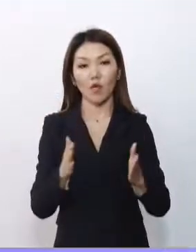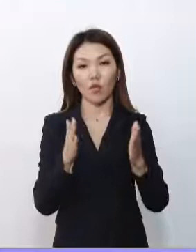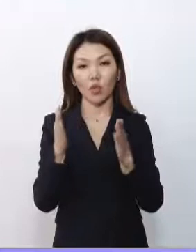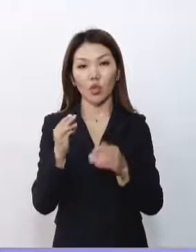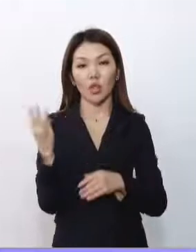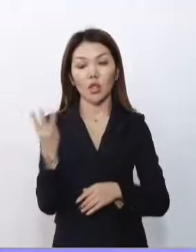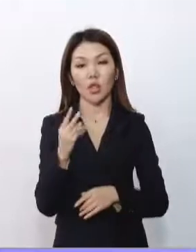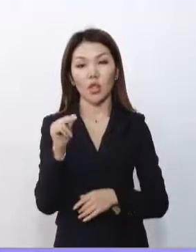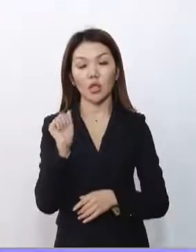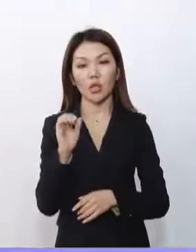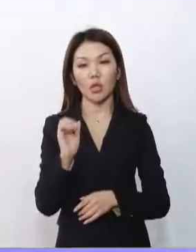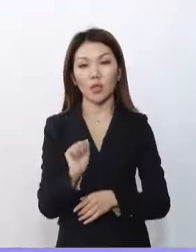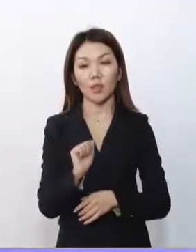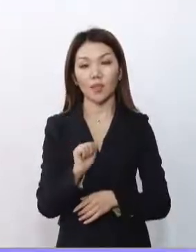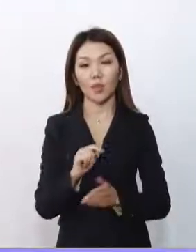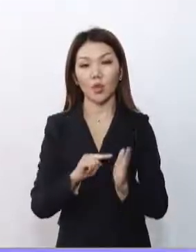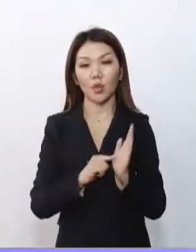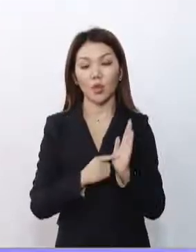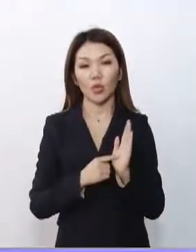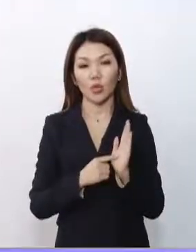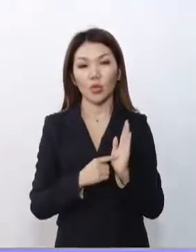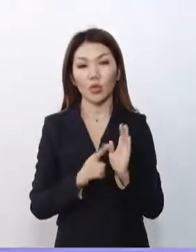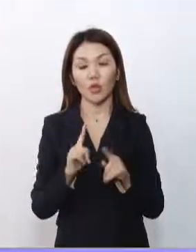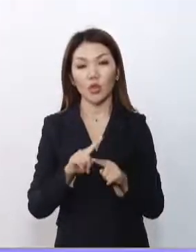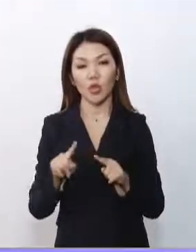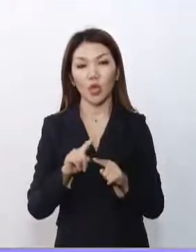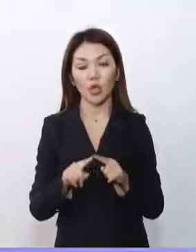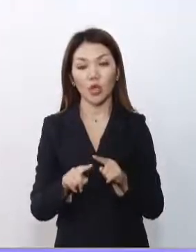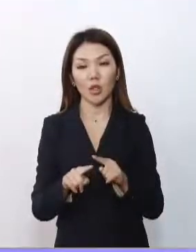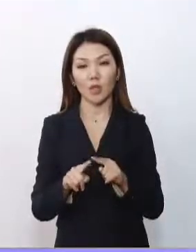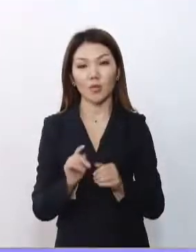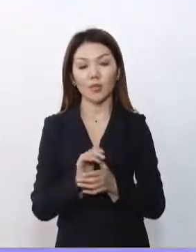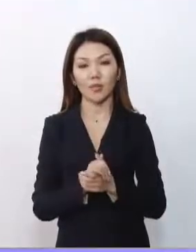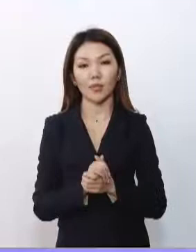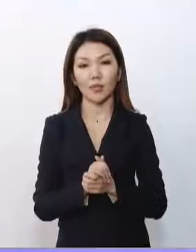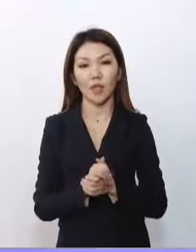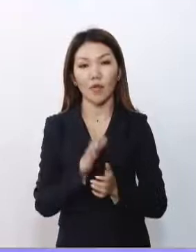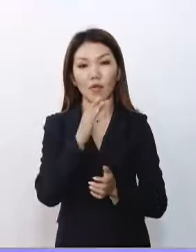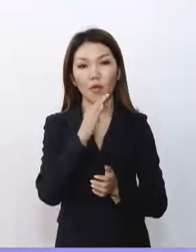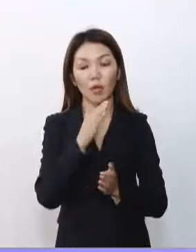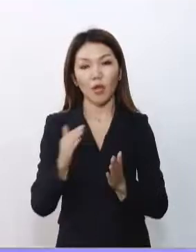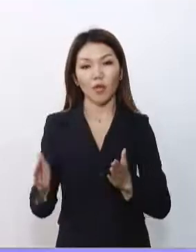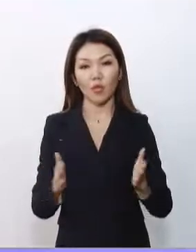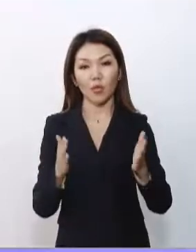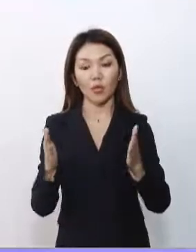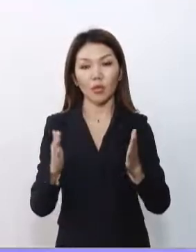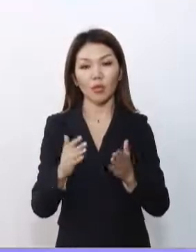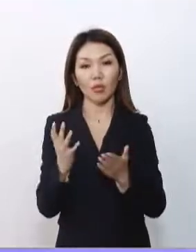часа умножим его скорость наяву время в пути